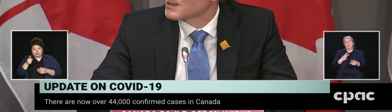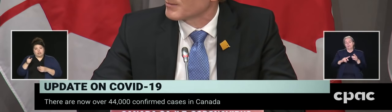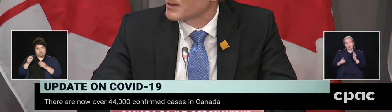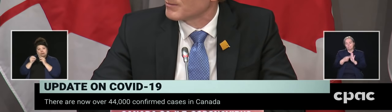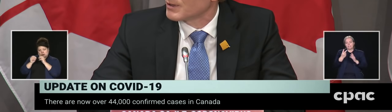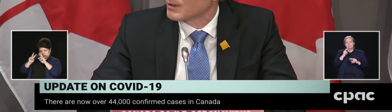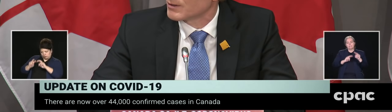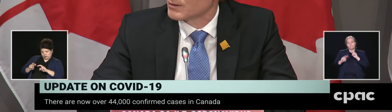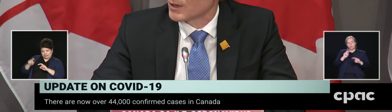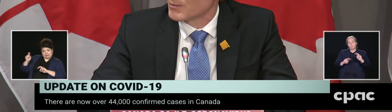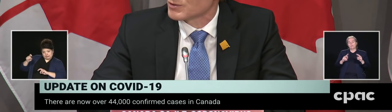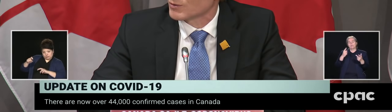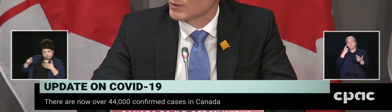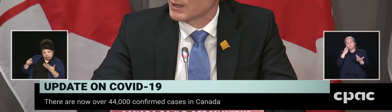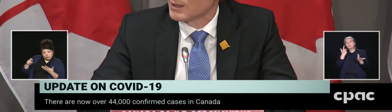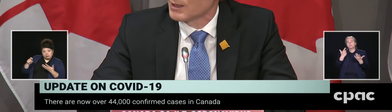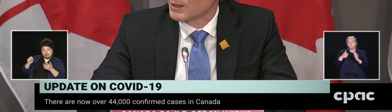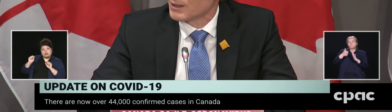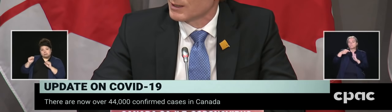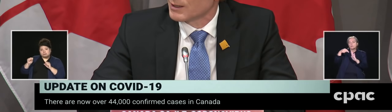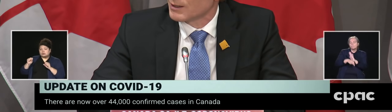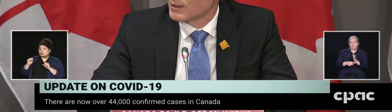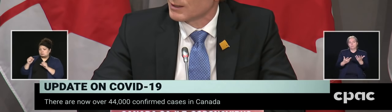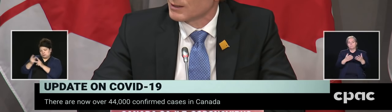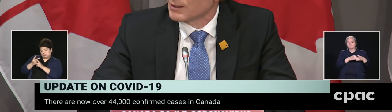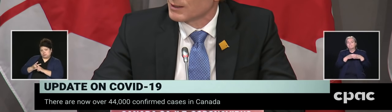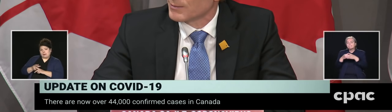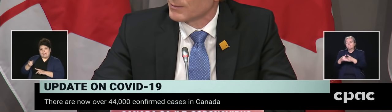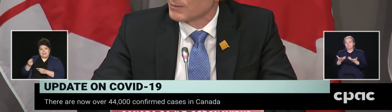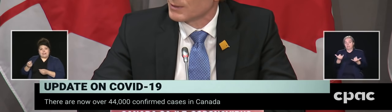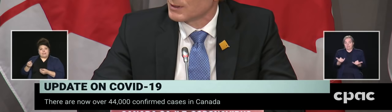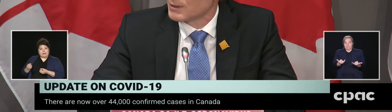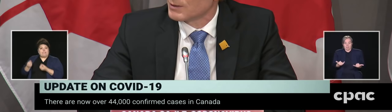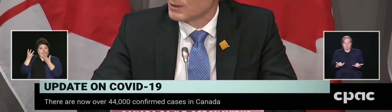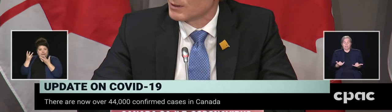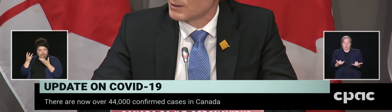à l'instant même, dans la mesure où les